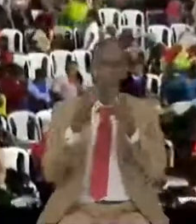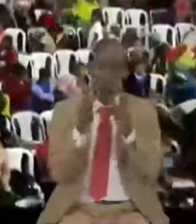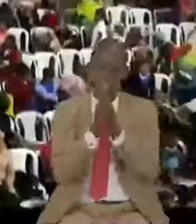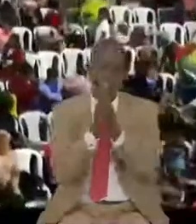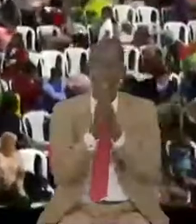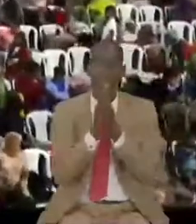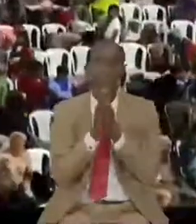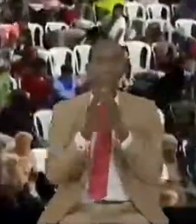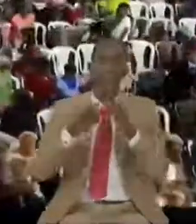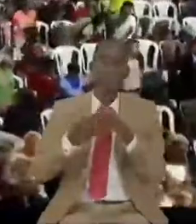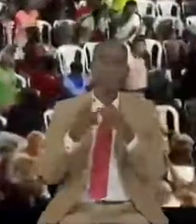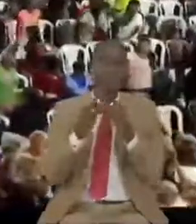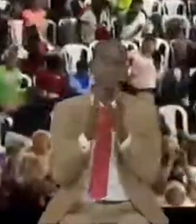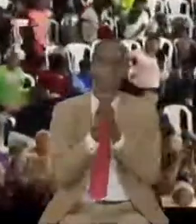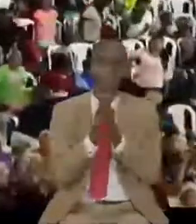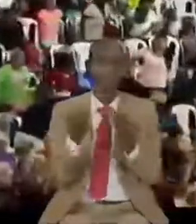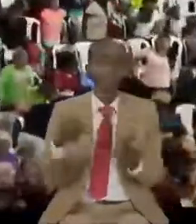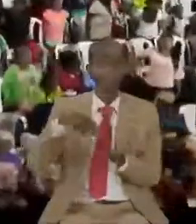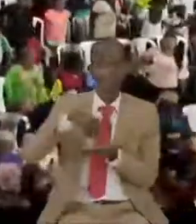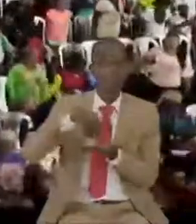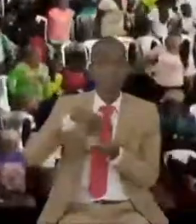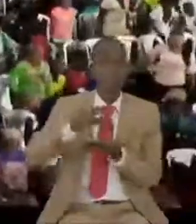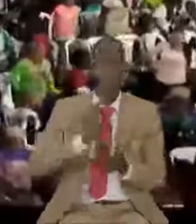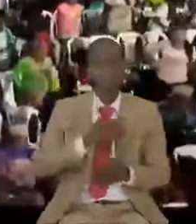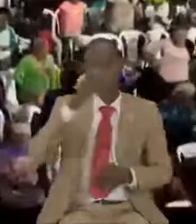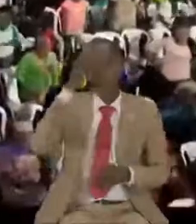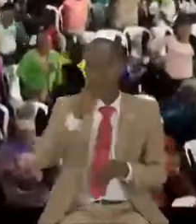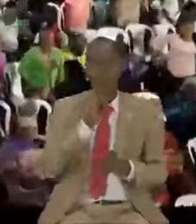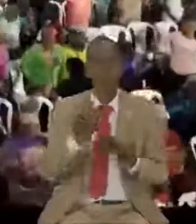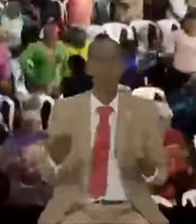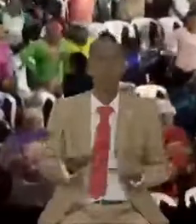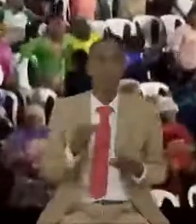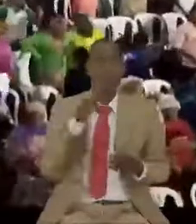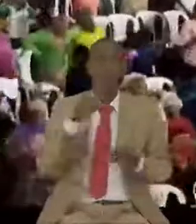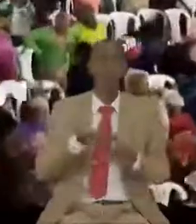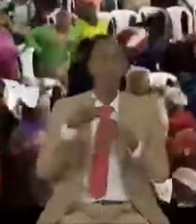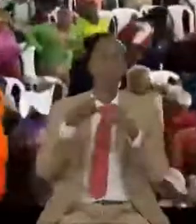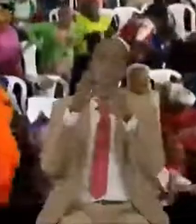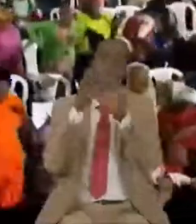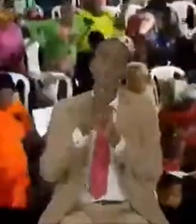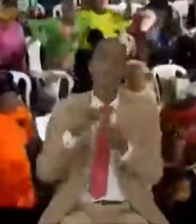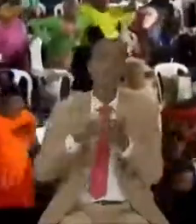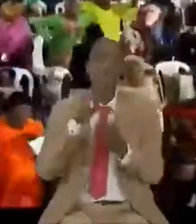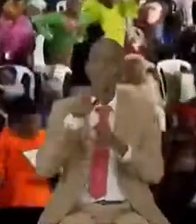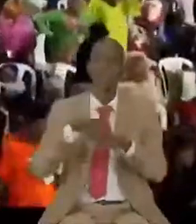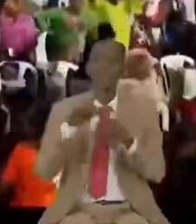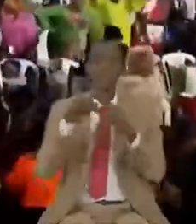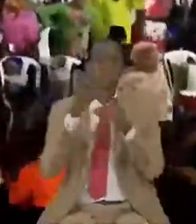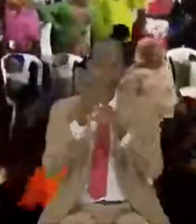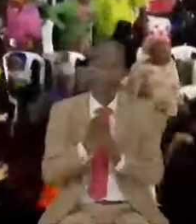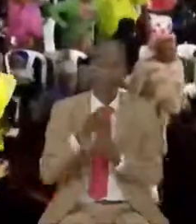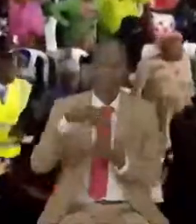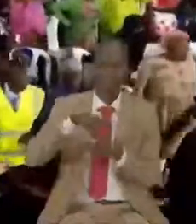L'homme de Dieu est déjà là. Priez vous tenir debout. L'heure est maintenant à